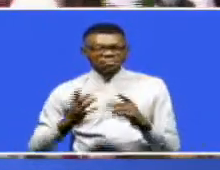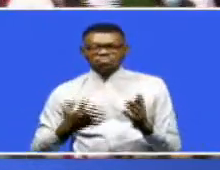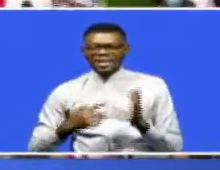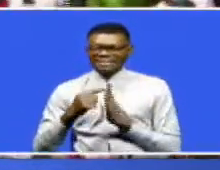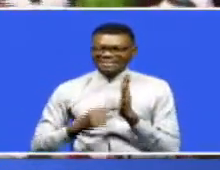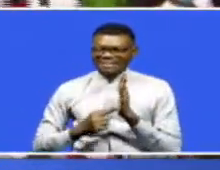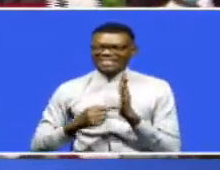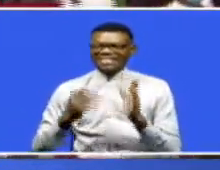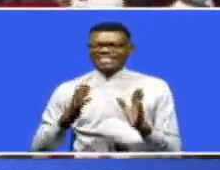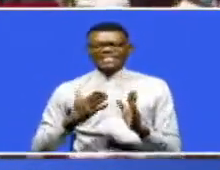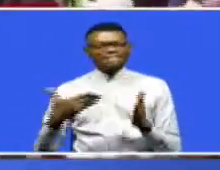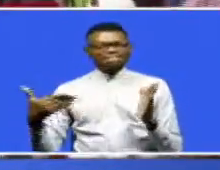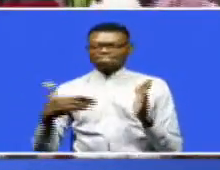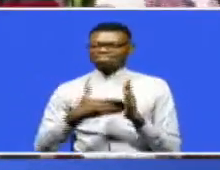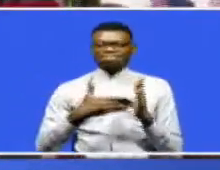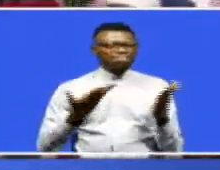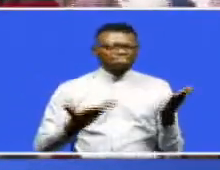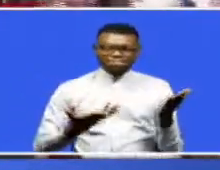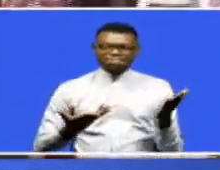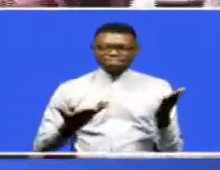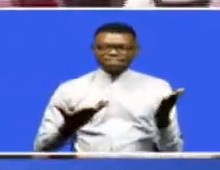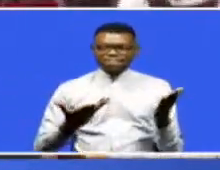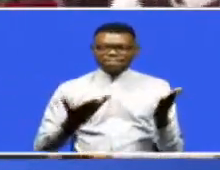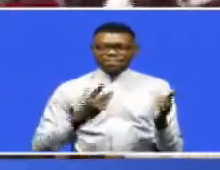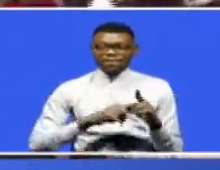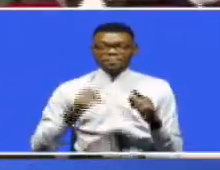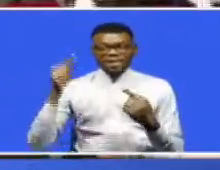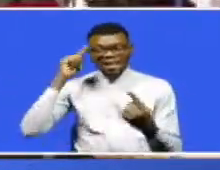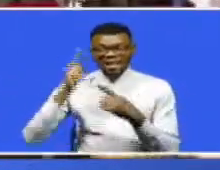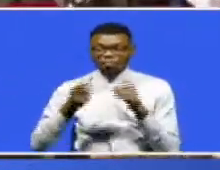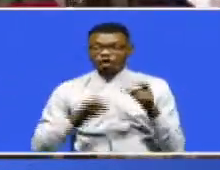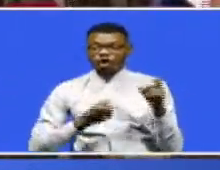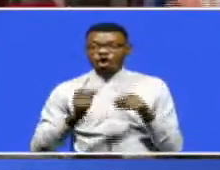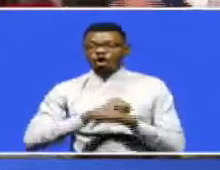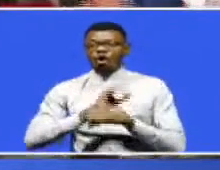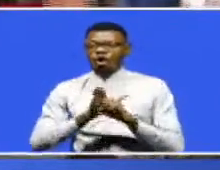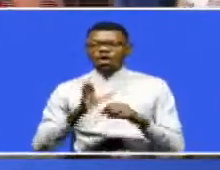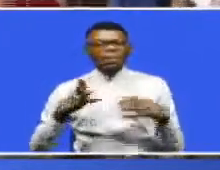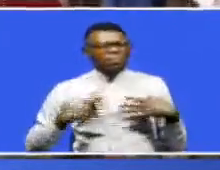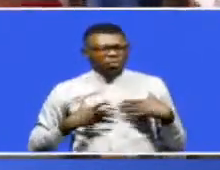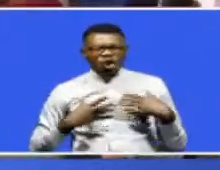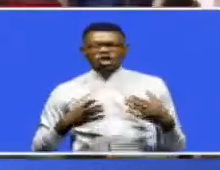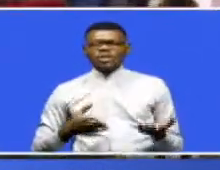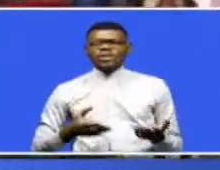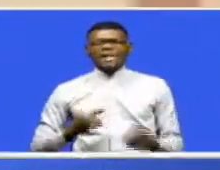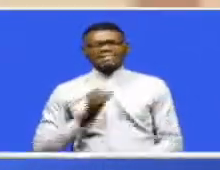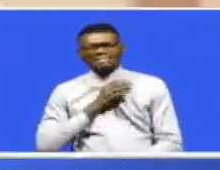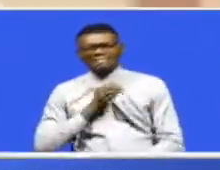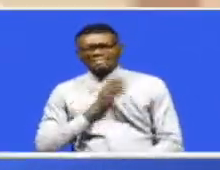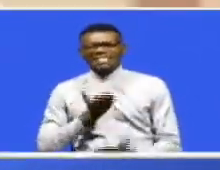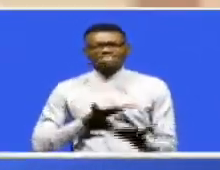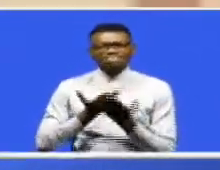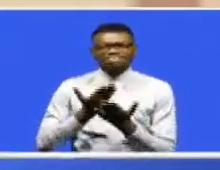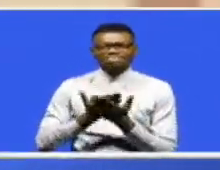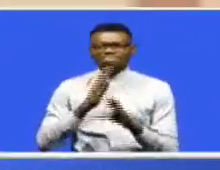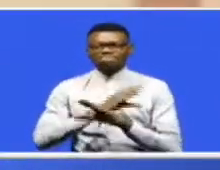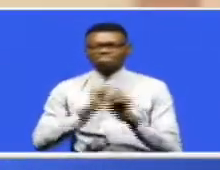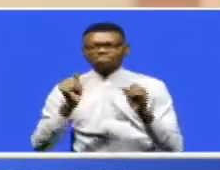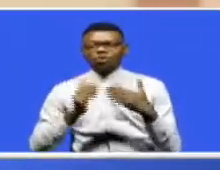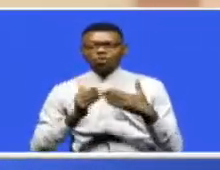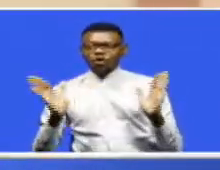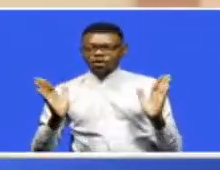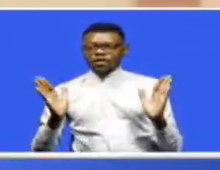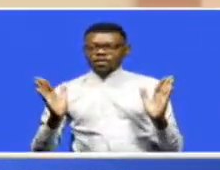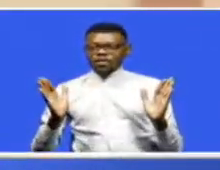vya kudhibiti maambukizi ya corona kuwekwa. Wengi wakatoa ombi kwa rais kuondoa vikwazo hivyo. Moyo kwa